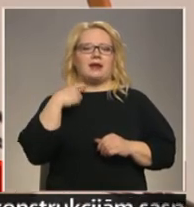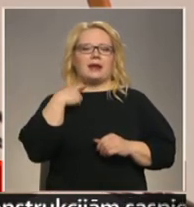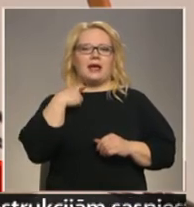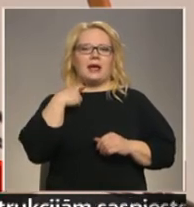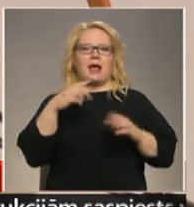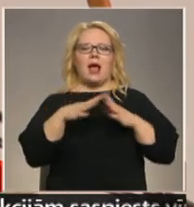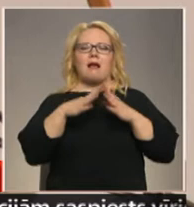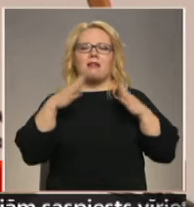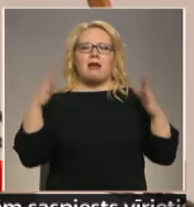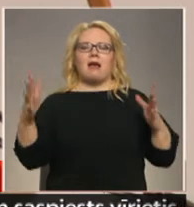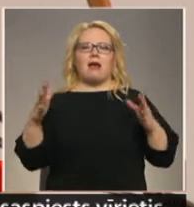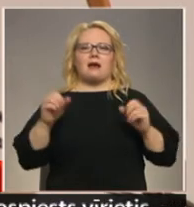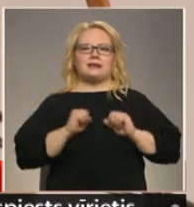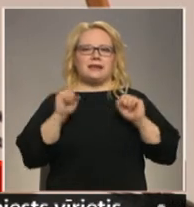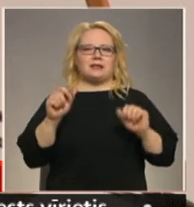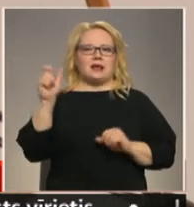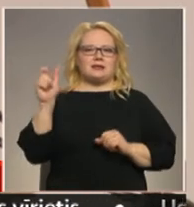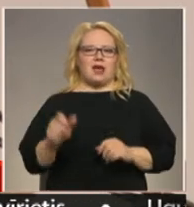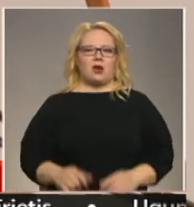lielais izaicinājums.